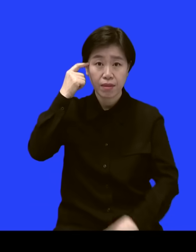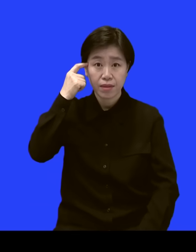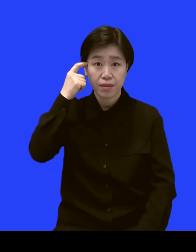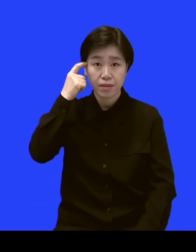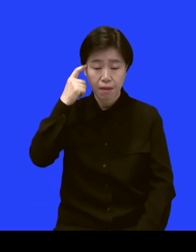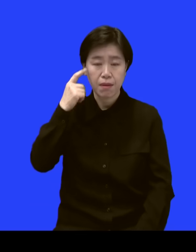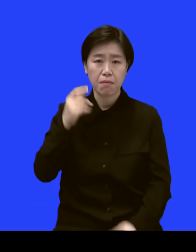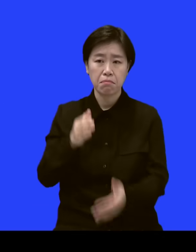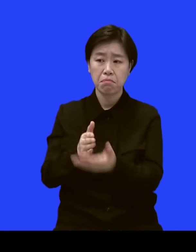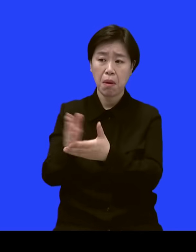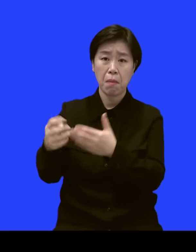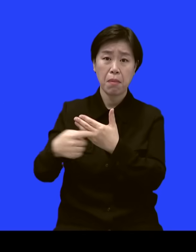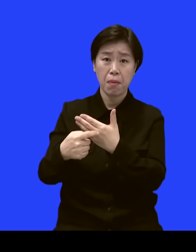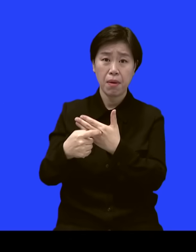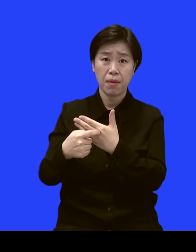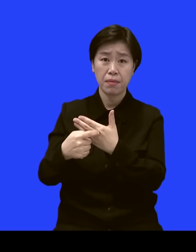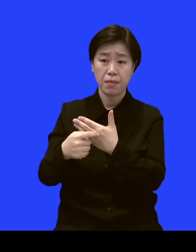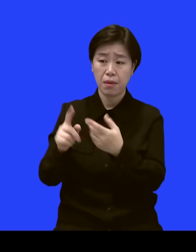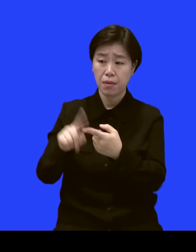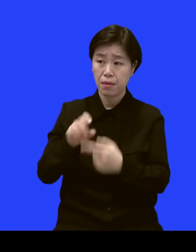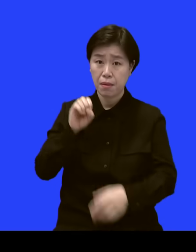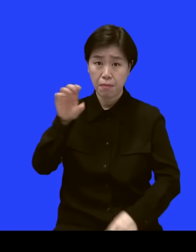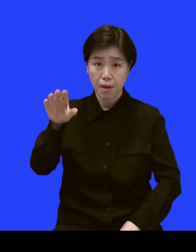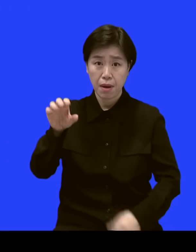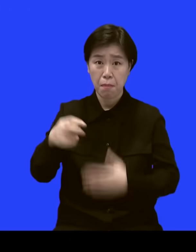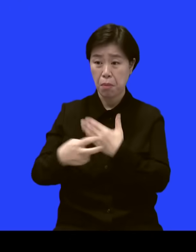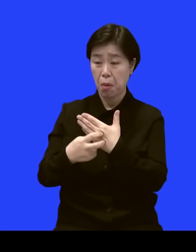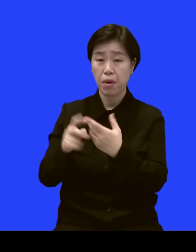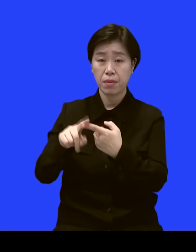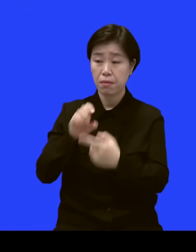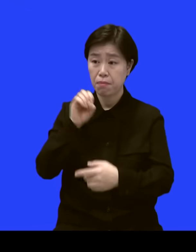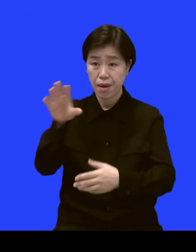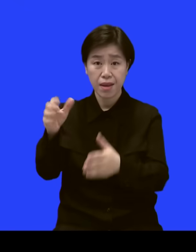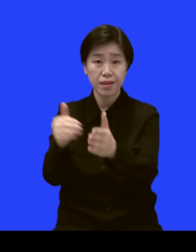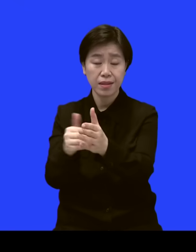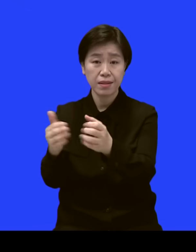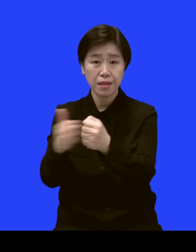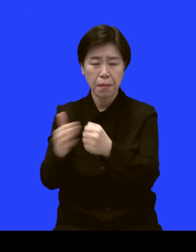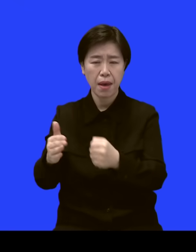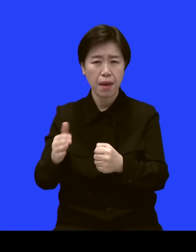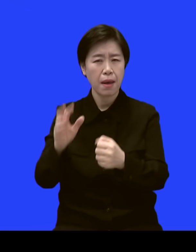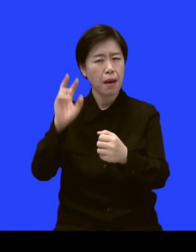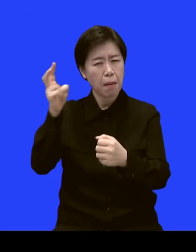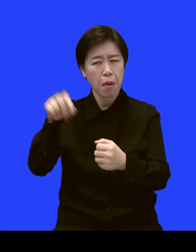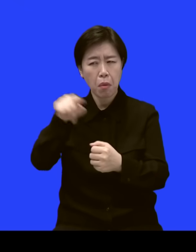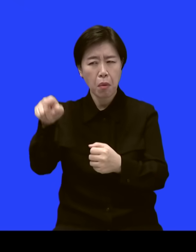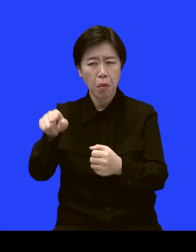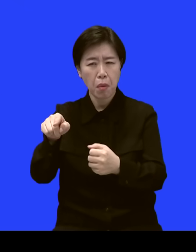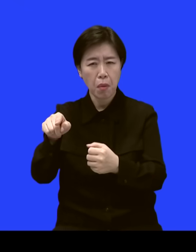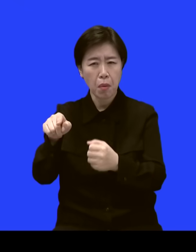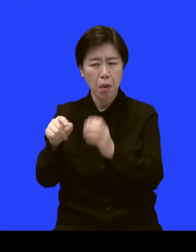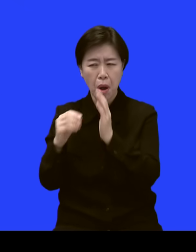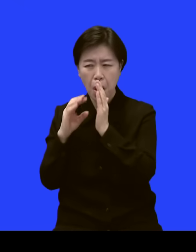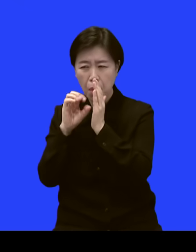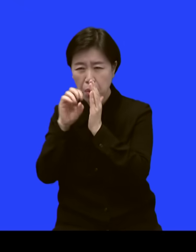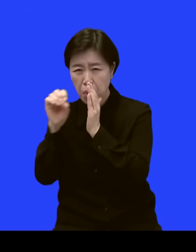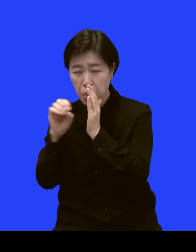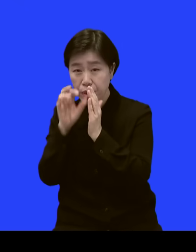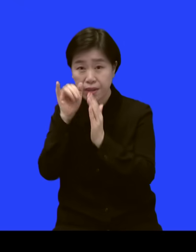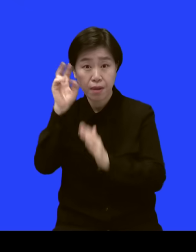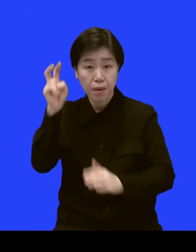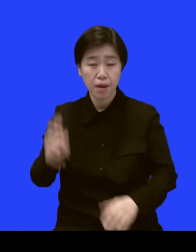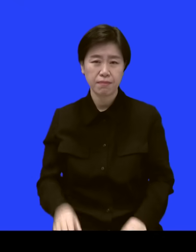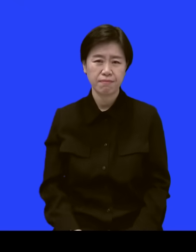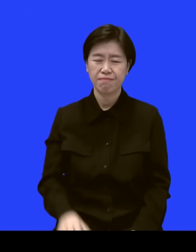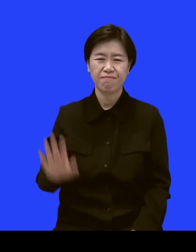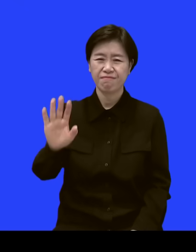엄마가 완전 정신이상자야. 정신병자. 아니요. 그런 것까지는 아닐 거라고 저는 생각하고요. 그냥